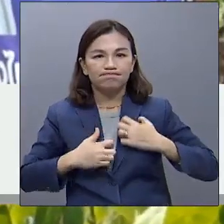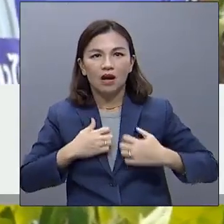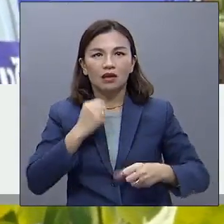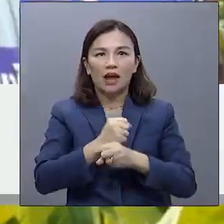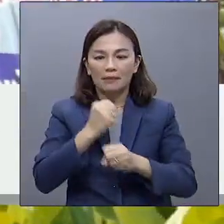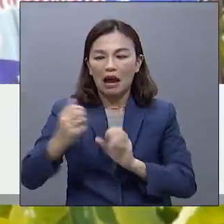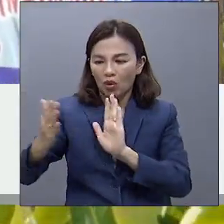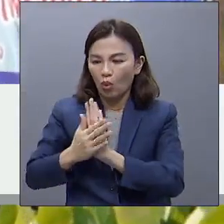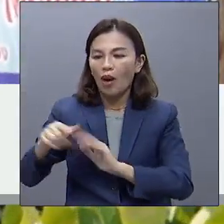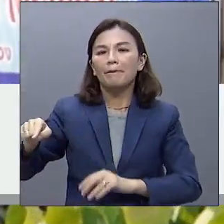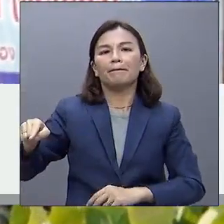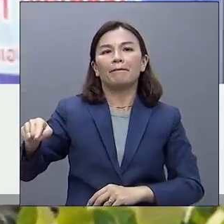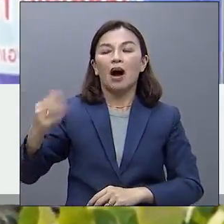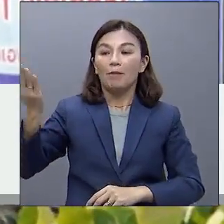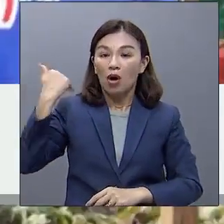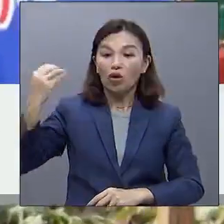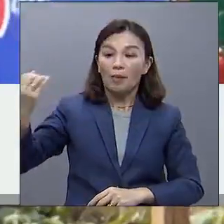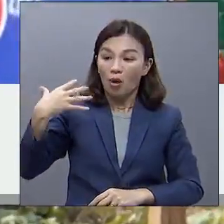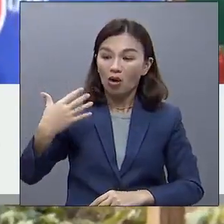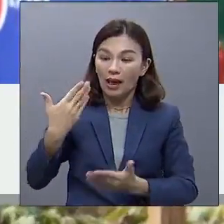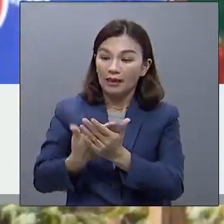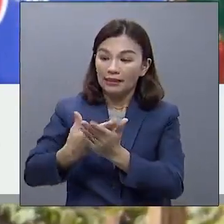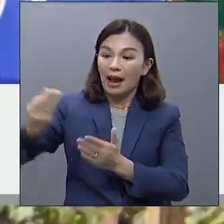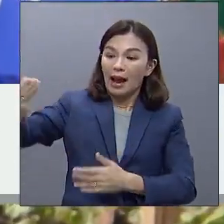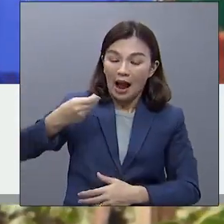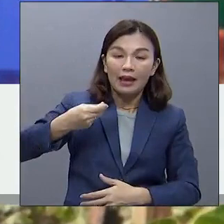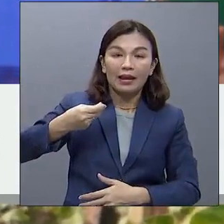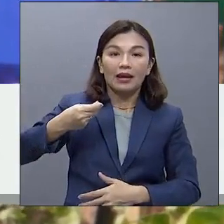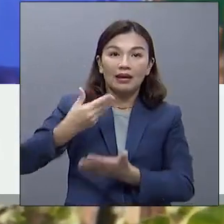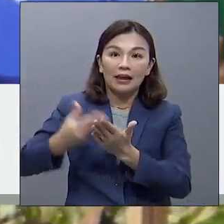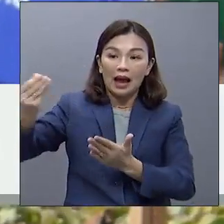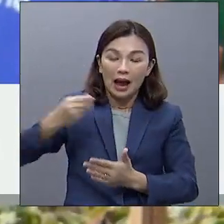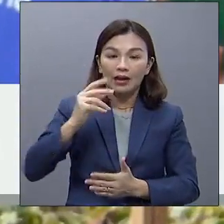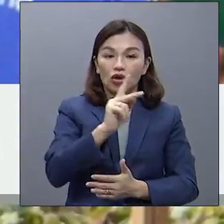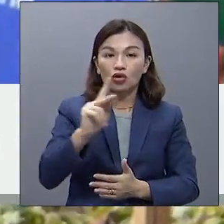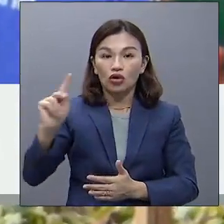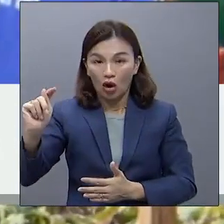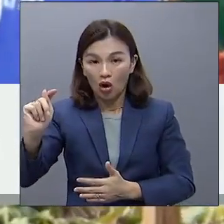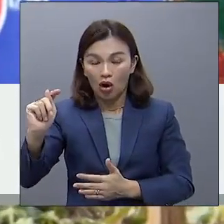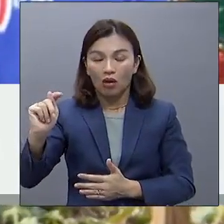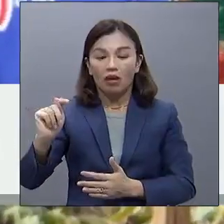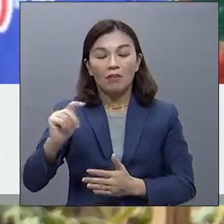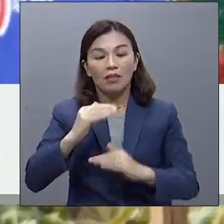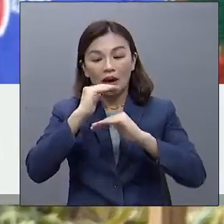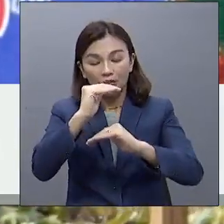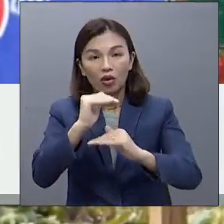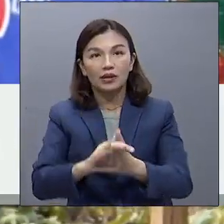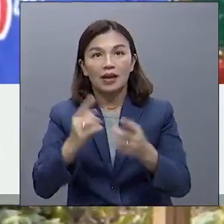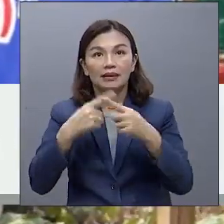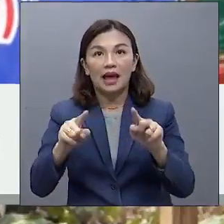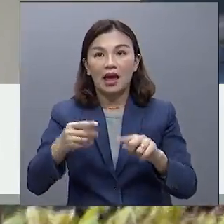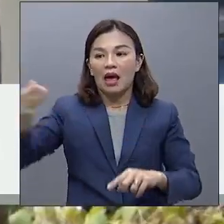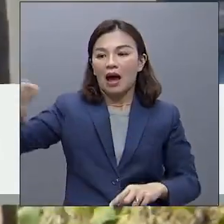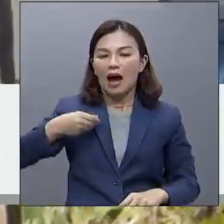พรรคก่อนหน้านี้พรรคเคยบอกจะดูแลค่าใช้จ่ายให้ตามที่กกต.กำหนดแต่จนถึงขณะนี้ให้เงินมาเพียงแค่จำนว